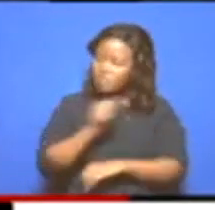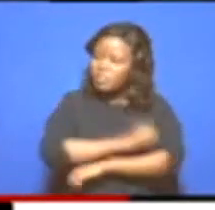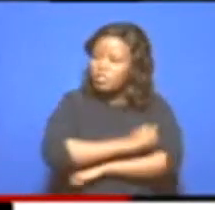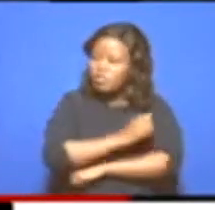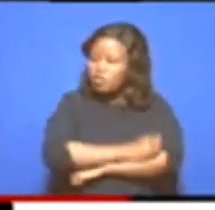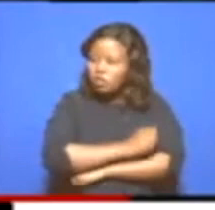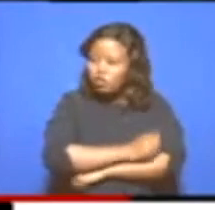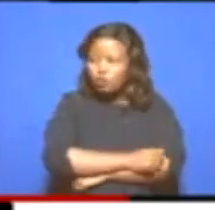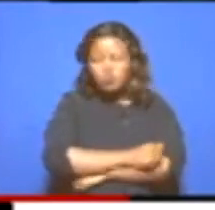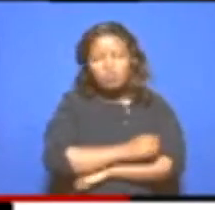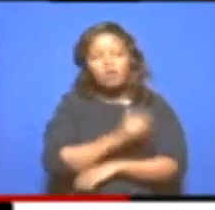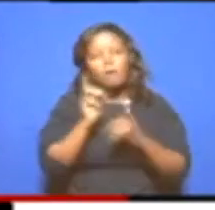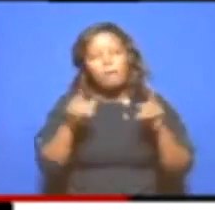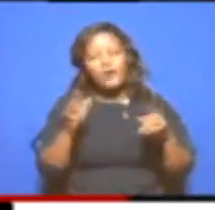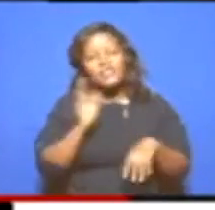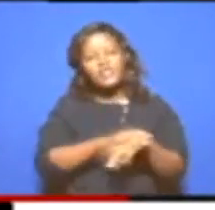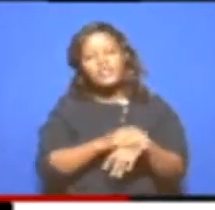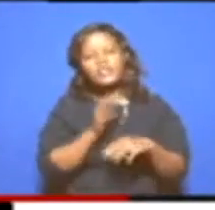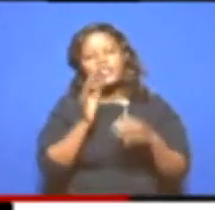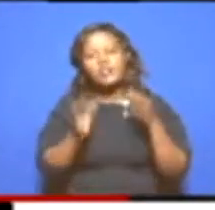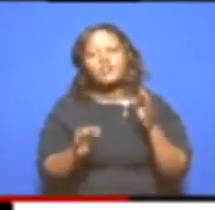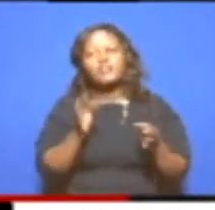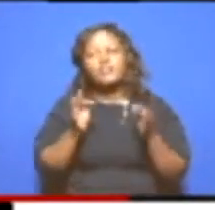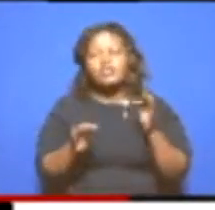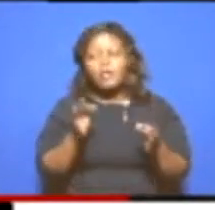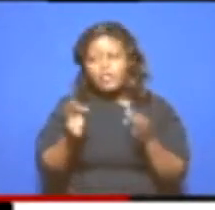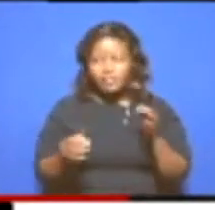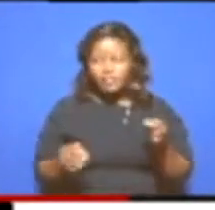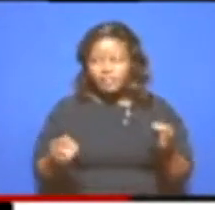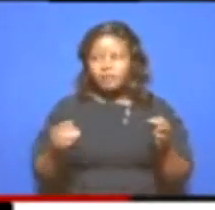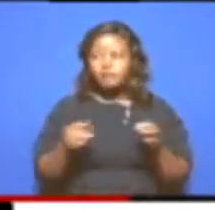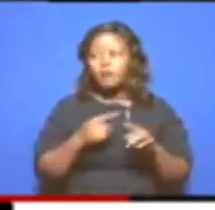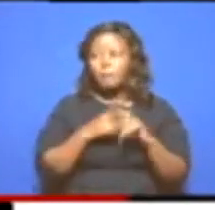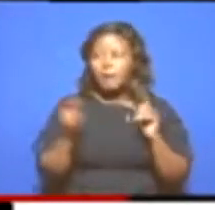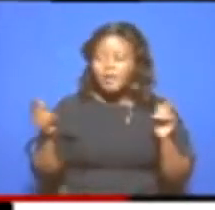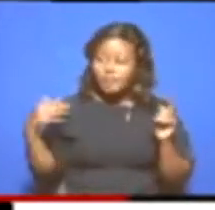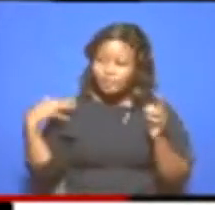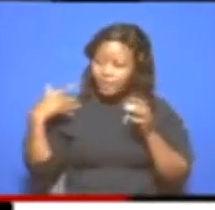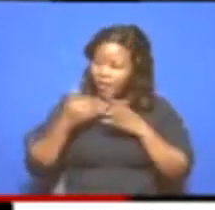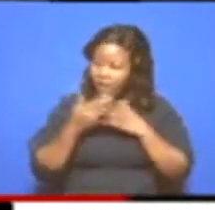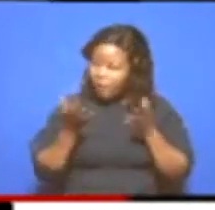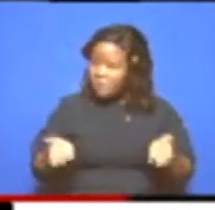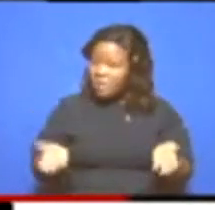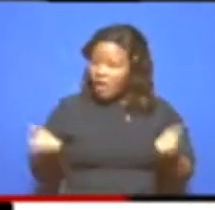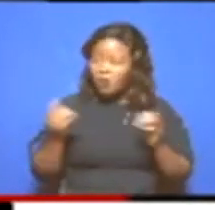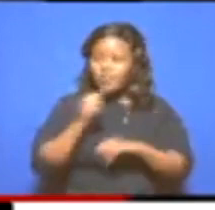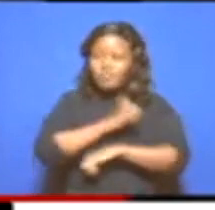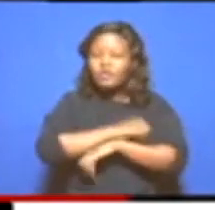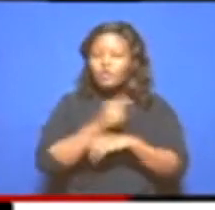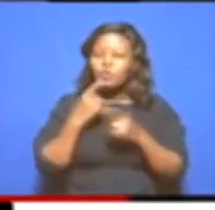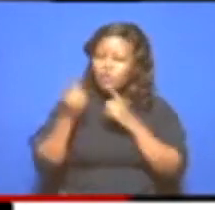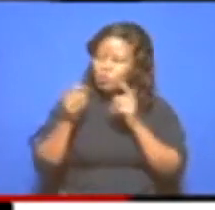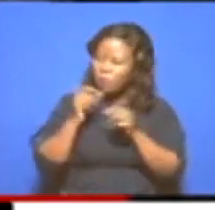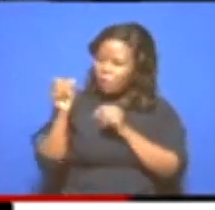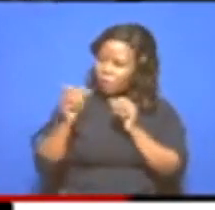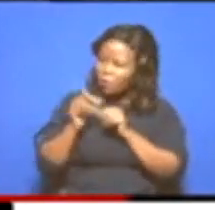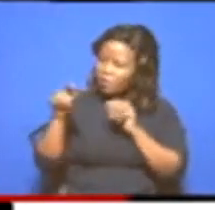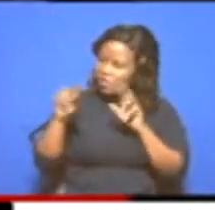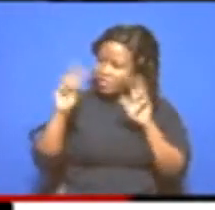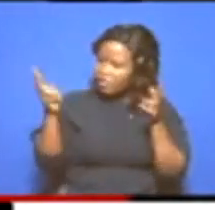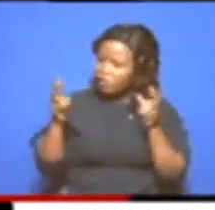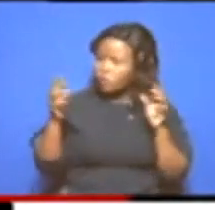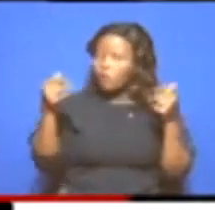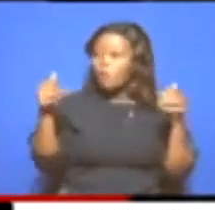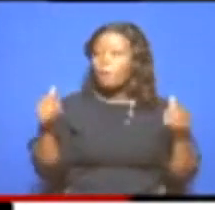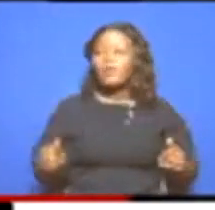zimetimizwa. Na Wizara ya Elimu mpaka sasa haijazungumza lolote kuhusu hili jambo, na tunatumai kuwa ujumbe